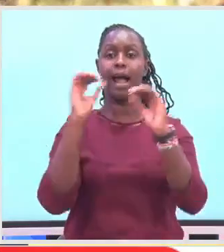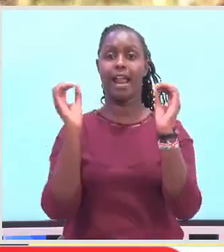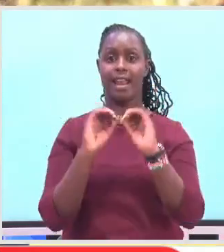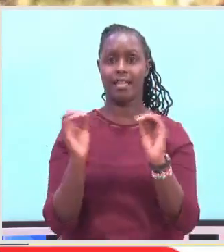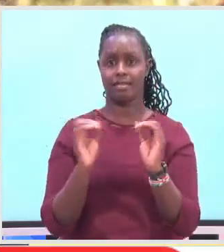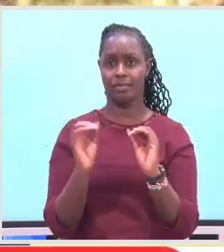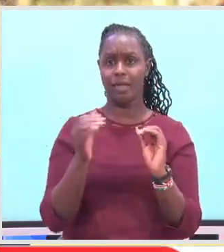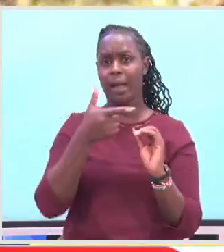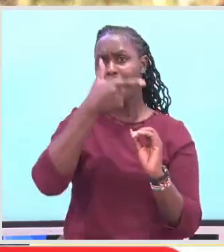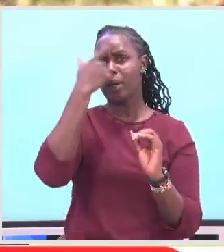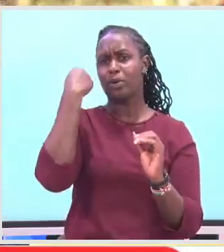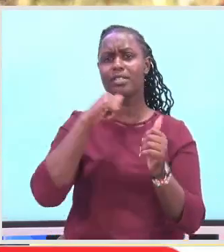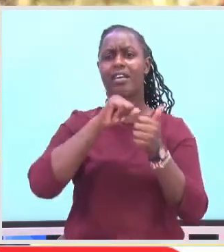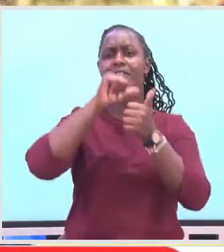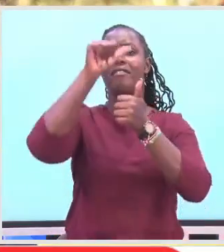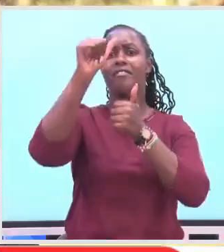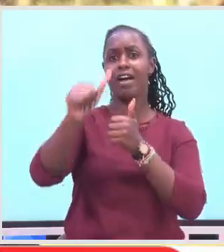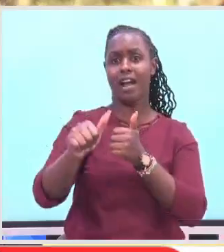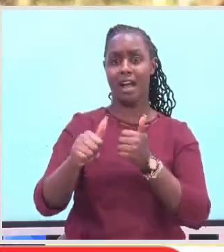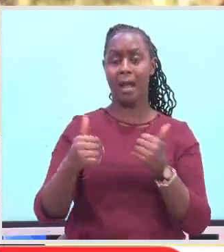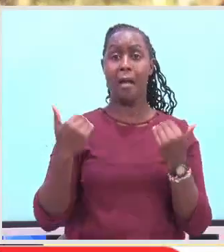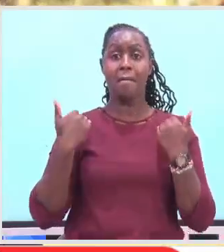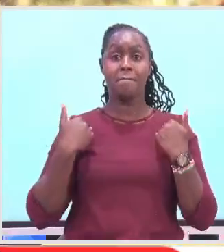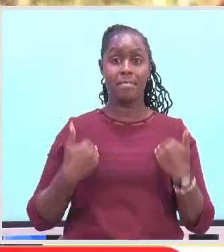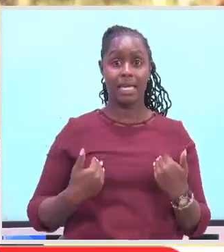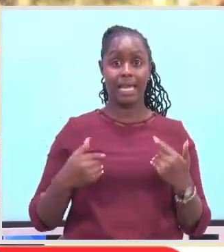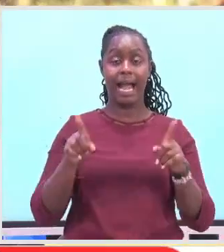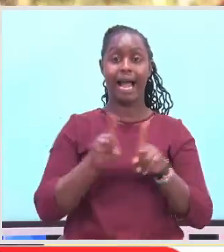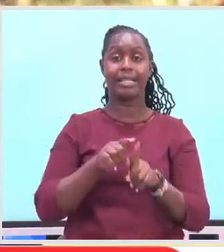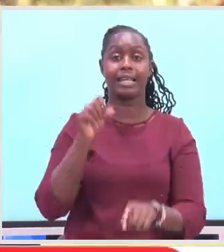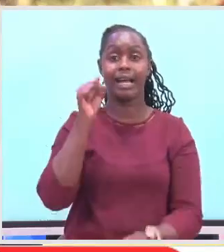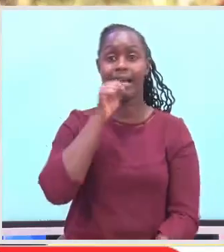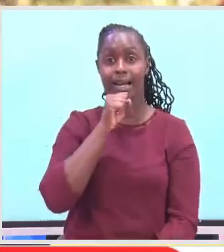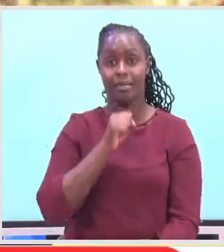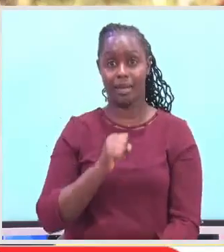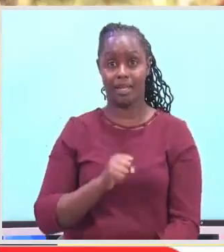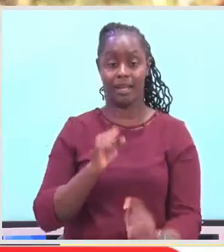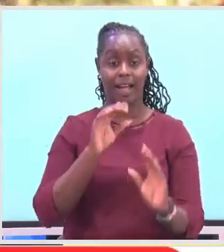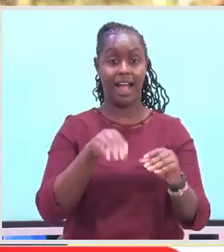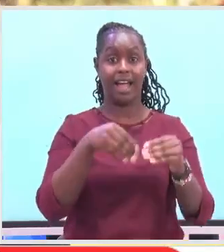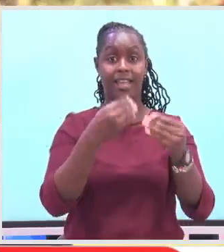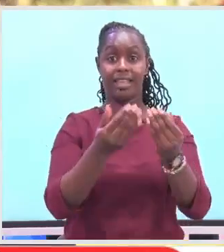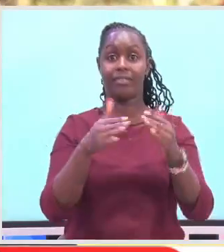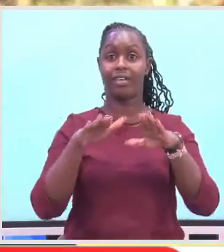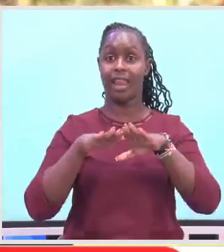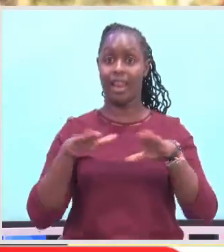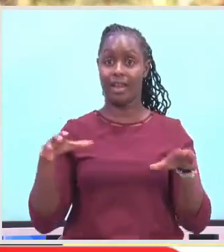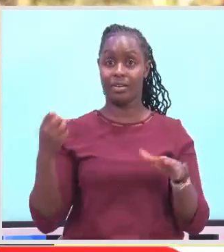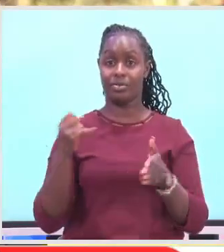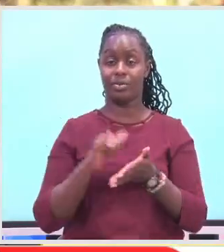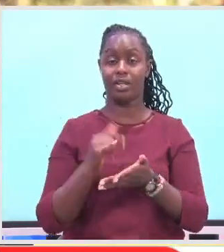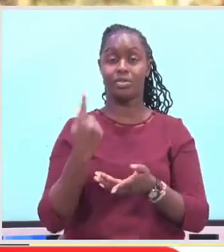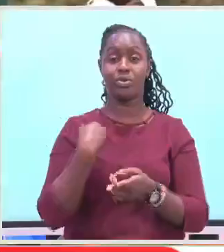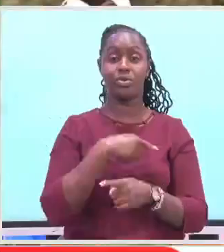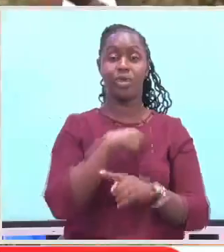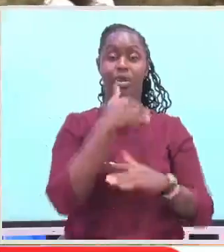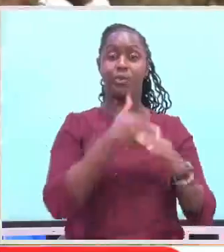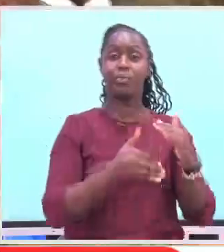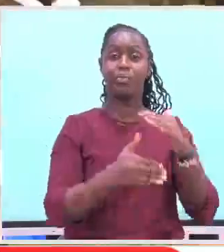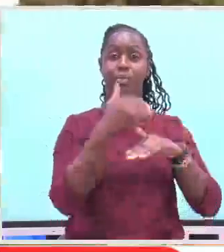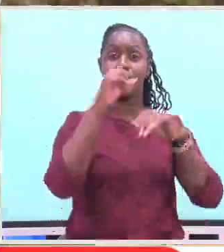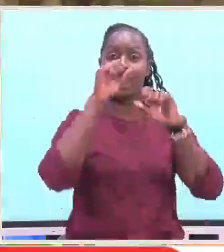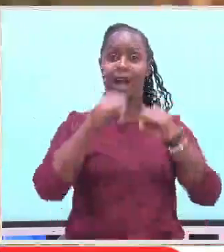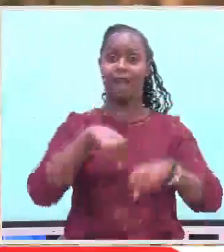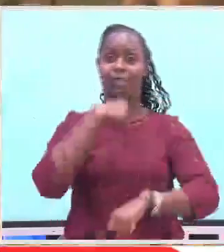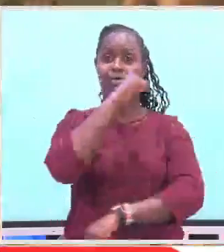kama koko nitoe sehemu ya shamba yangu ili tuweze kuchengea shule. The